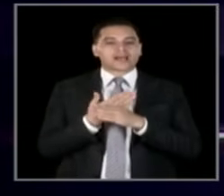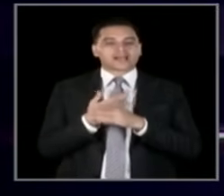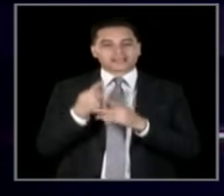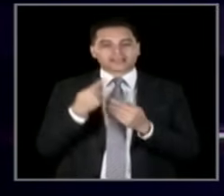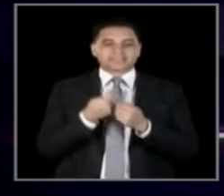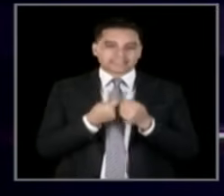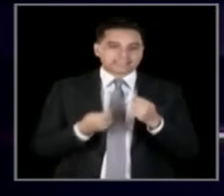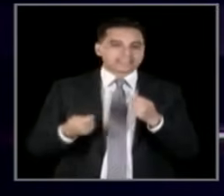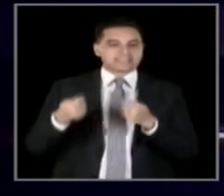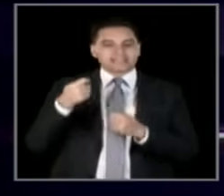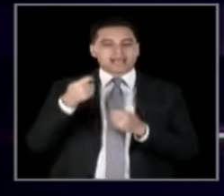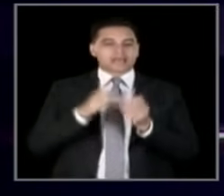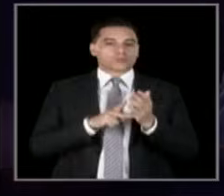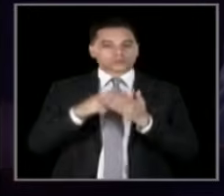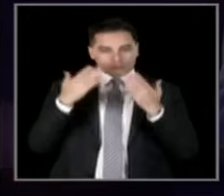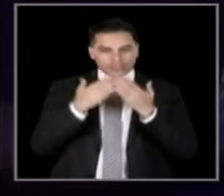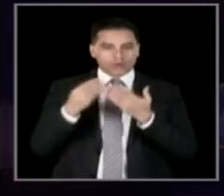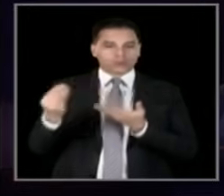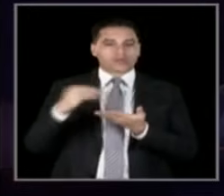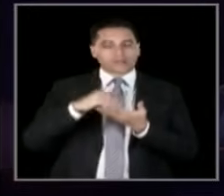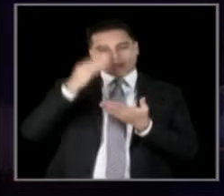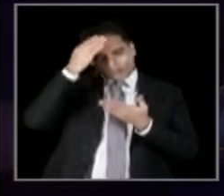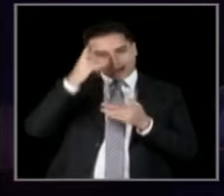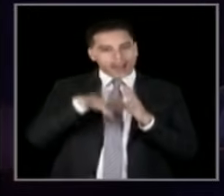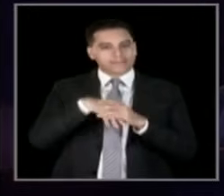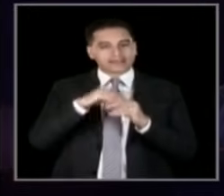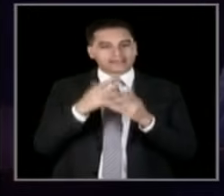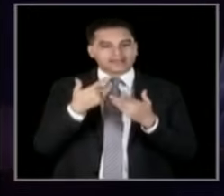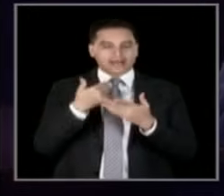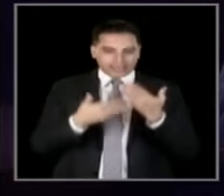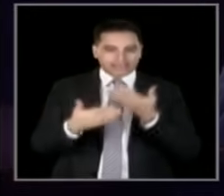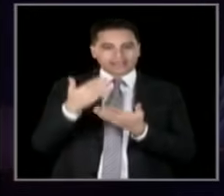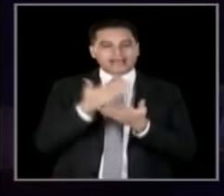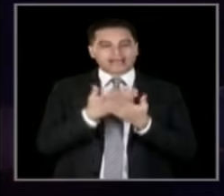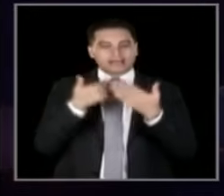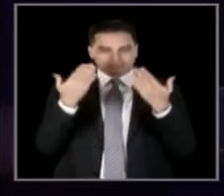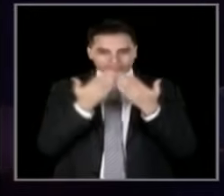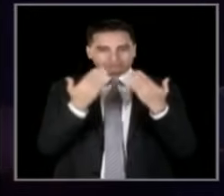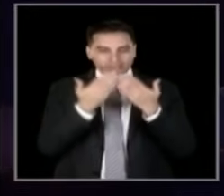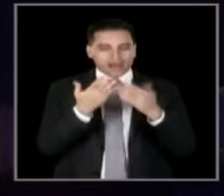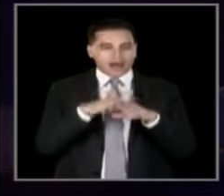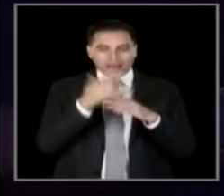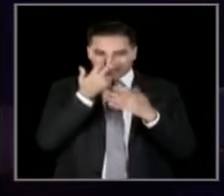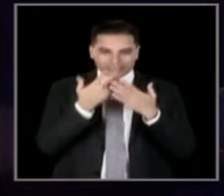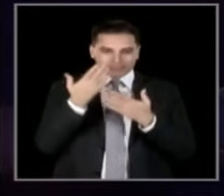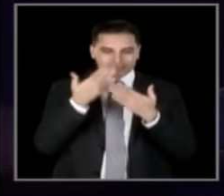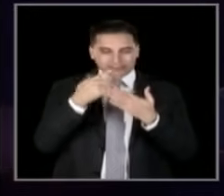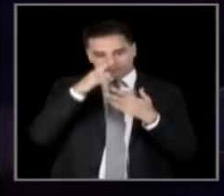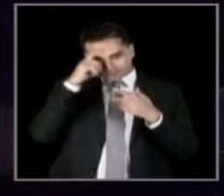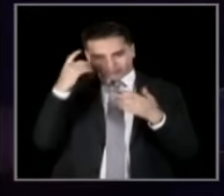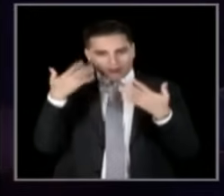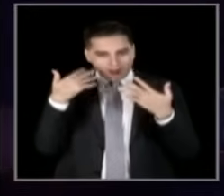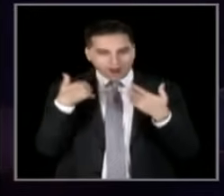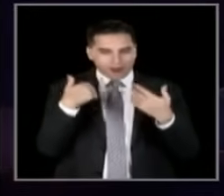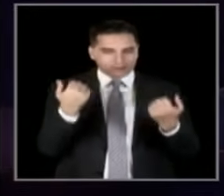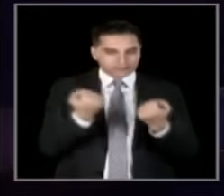مستواكي يأهلك ان انت تشاركي؟ يعني رجعت على الحاجات اللي احنا اخدناها يعني في الصيف،